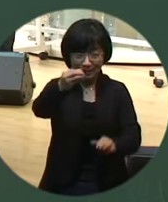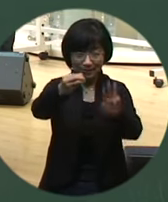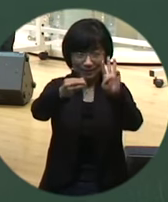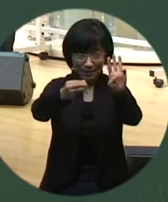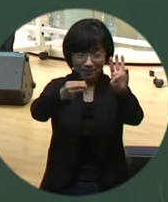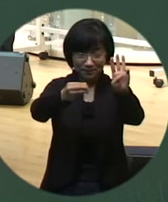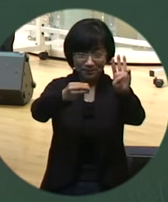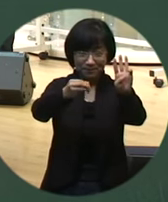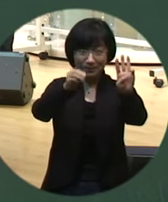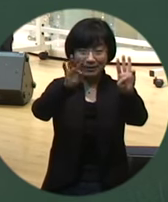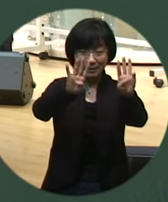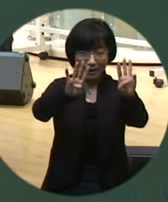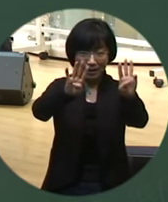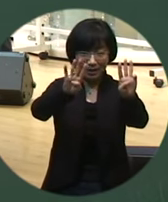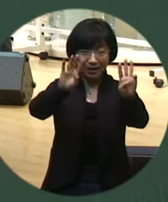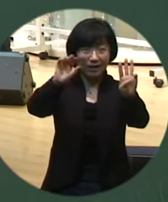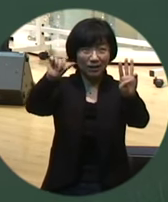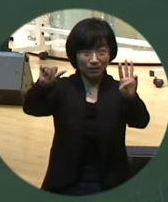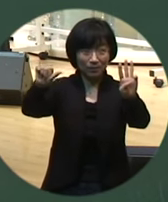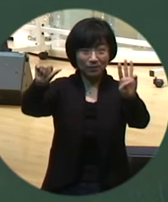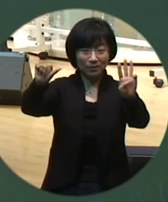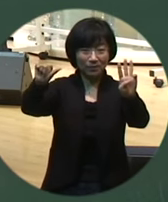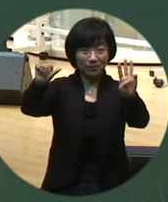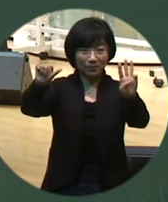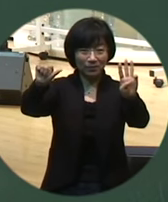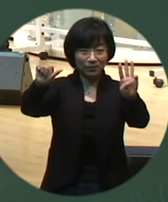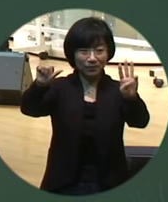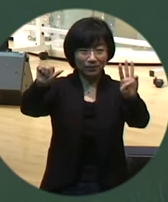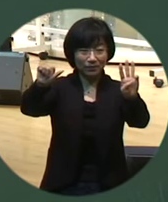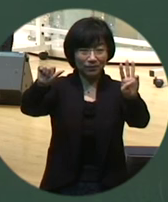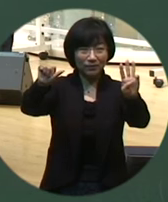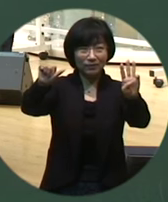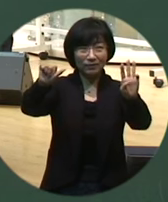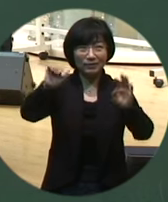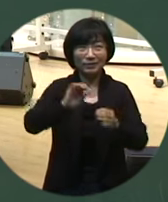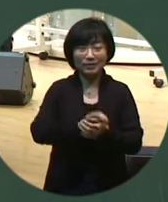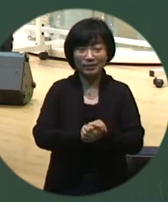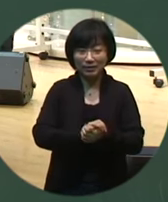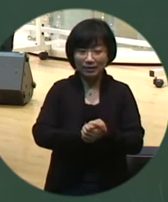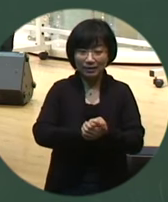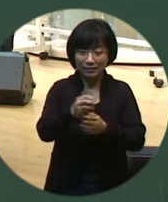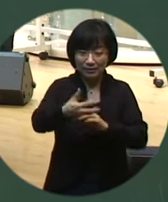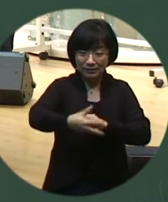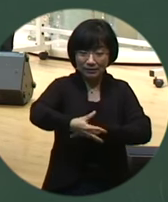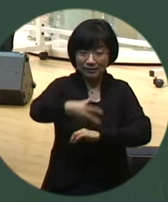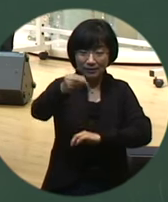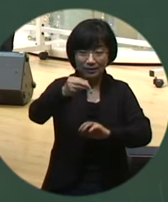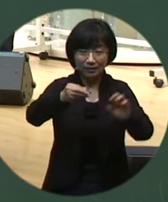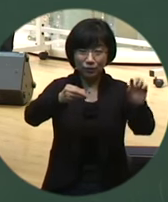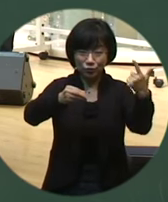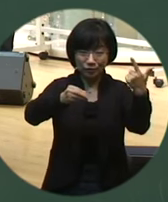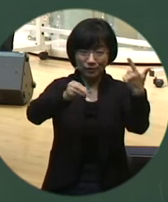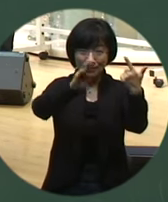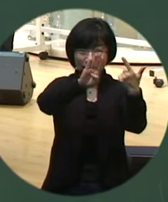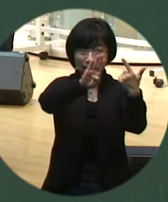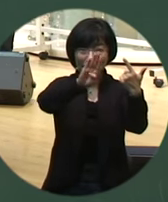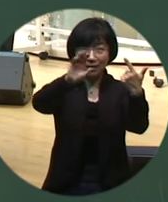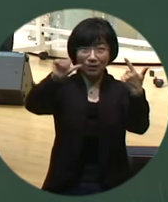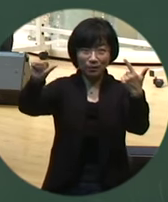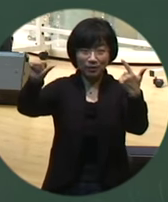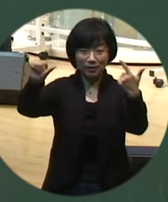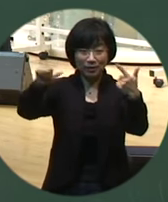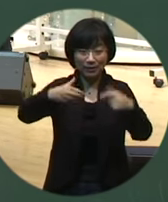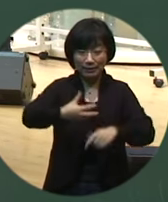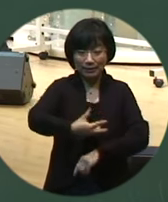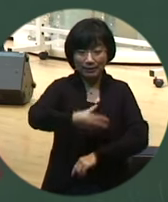5절. And we see this in Genesis 3:4-5. 자, 창세기 6장 4절에서 5절, 11장 1절에서